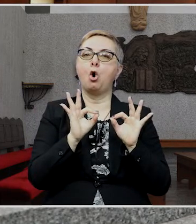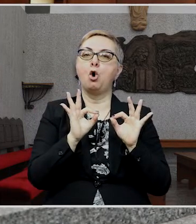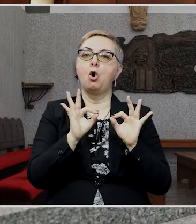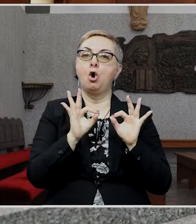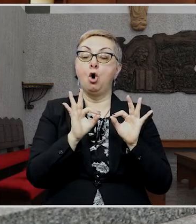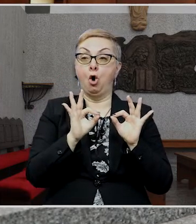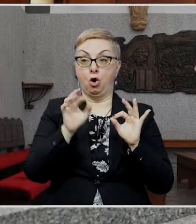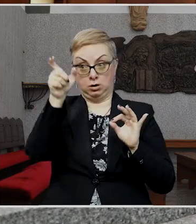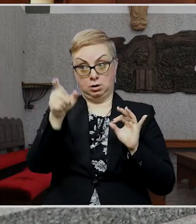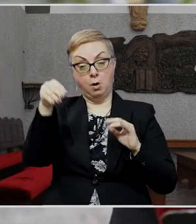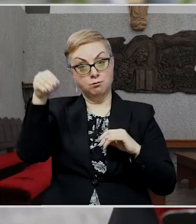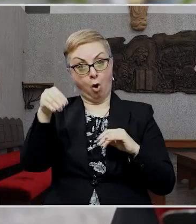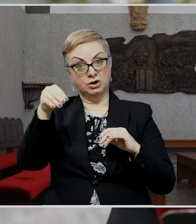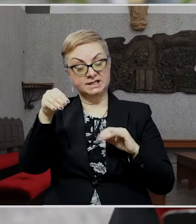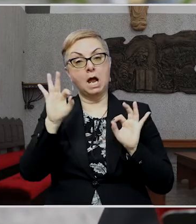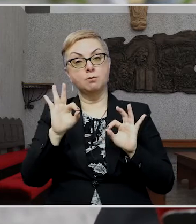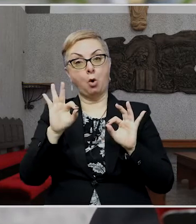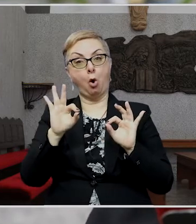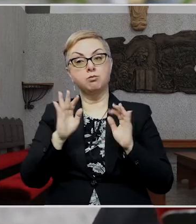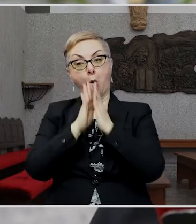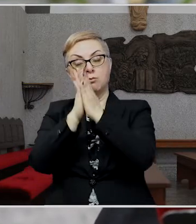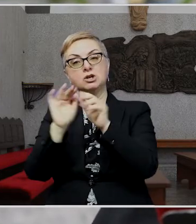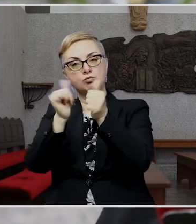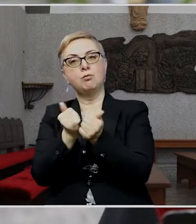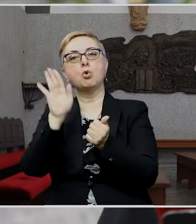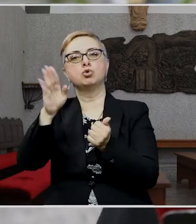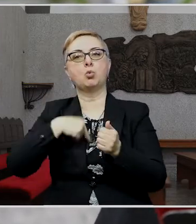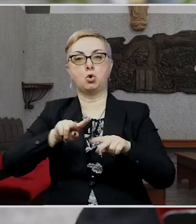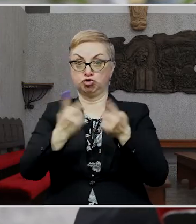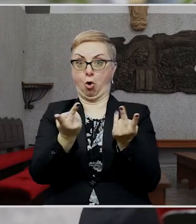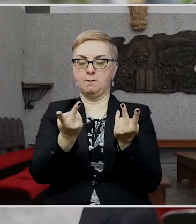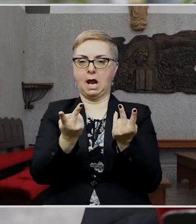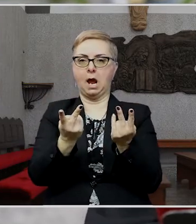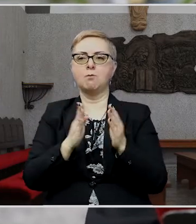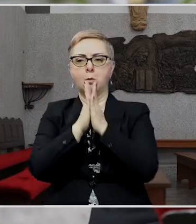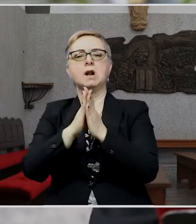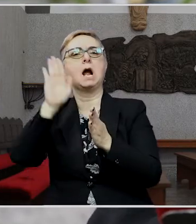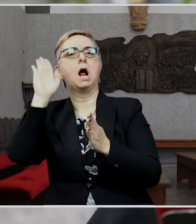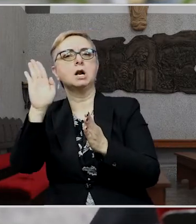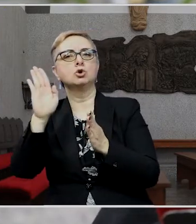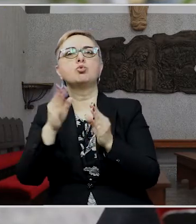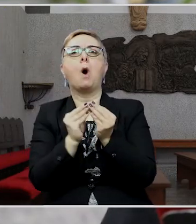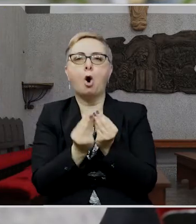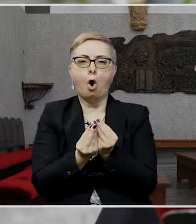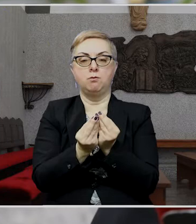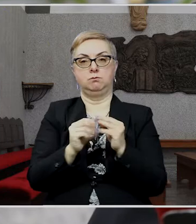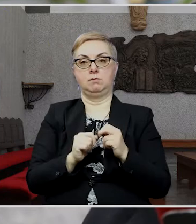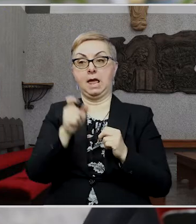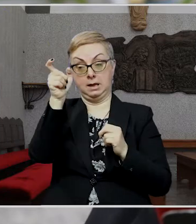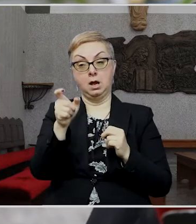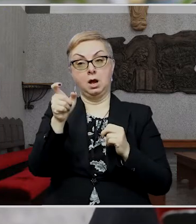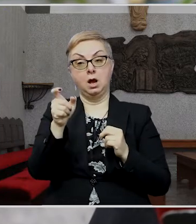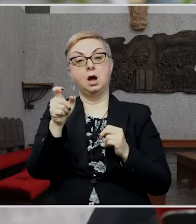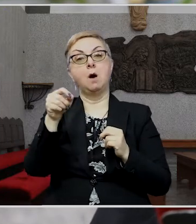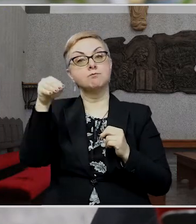di pregare di mosè come la preghiera di mosè che cosa mosè nel modo di pregare può